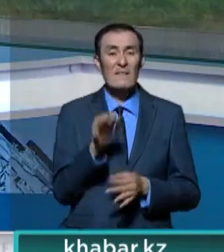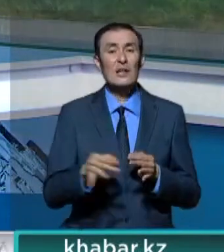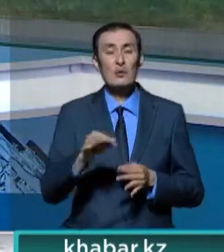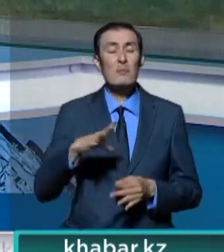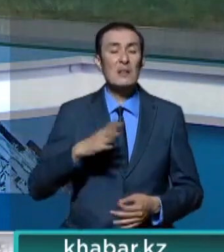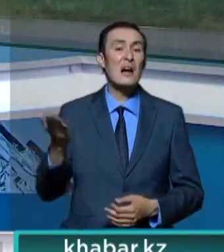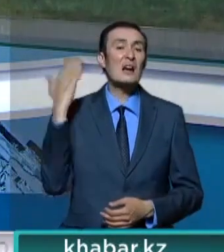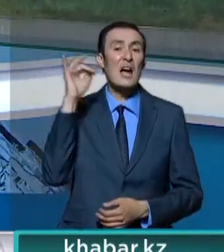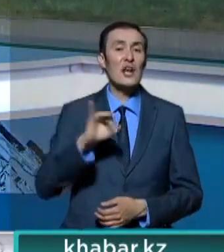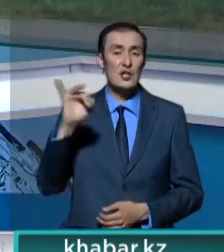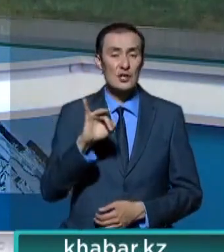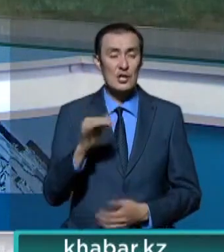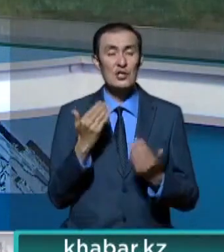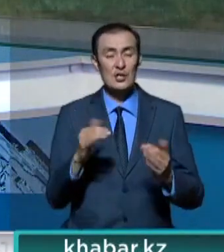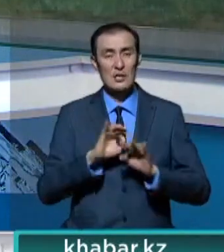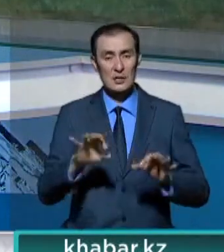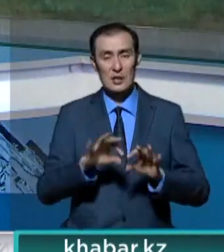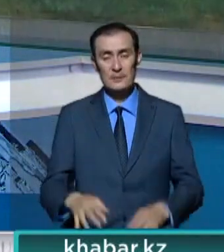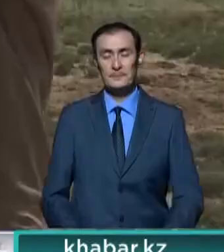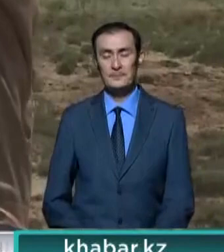раньше, узнавала Наталья Строкова.